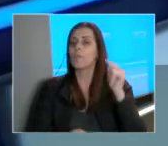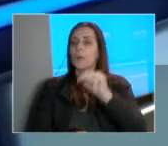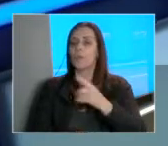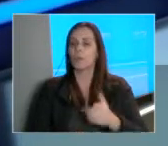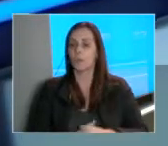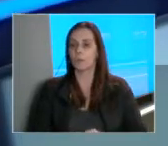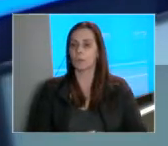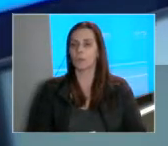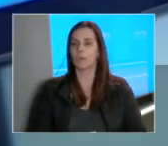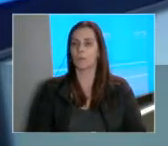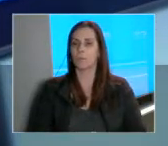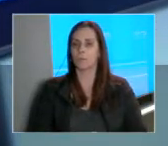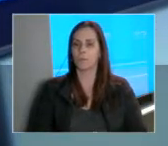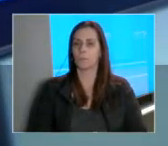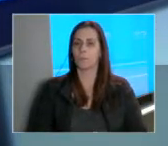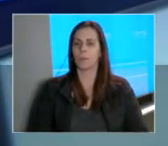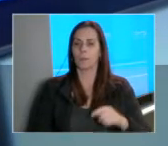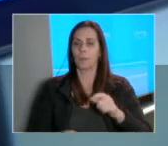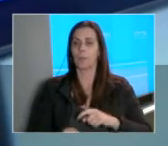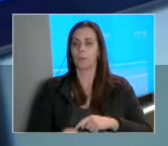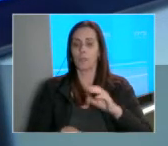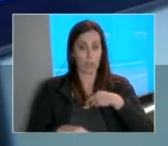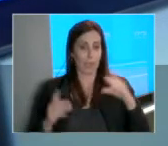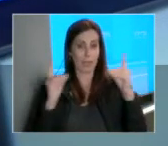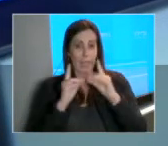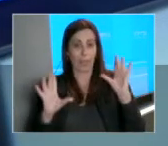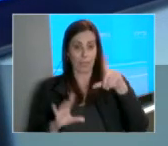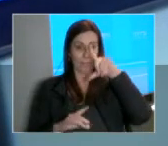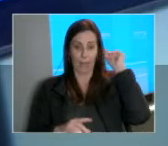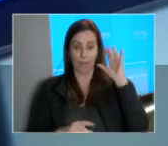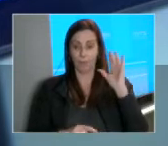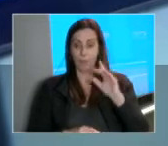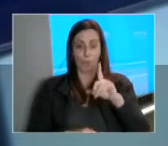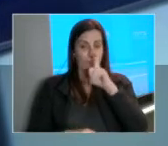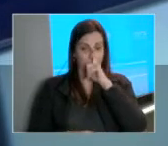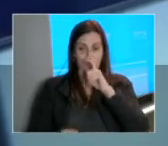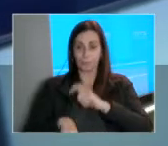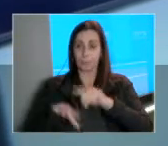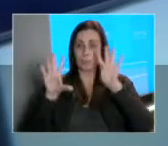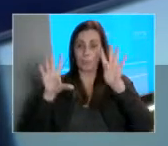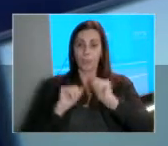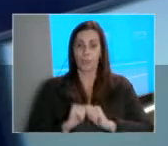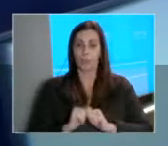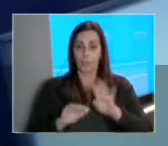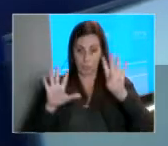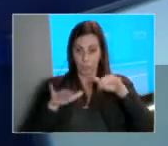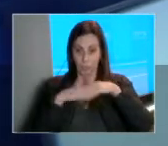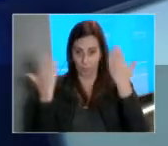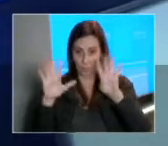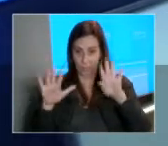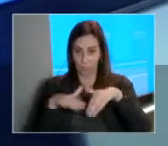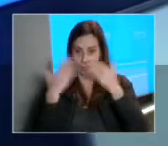להגיע? הם קבעו איתי דייט ממש, עיריית תל אביב. ביום ראשון, בשעה 9. 9